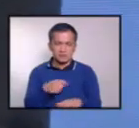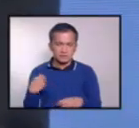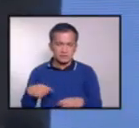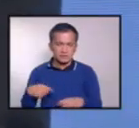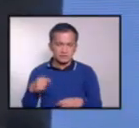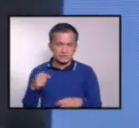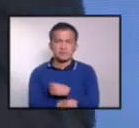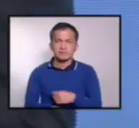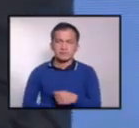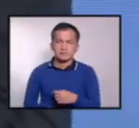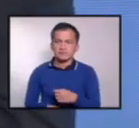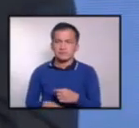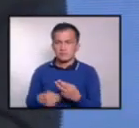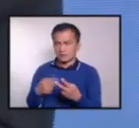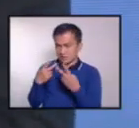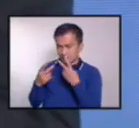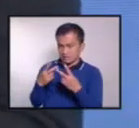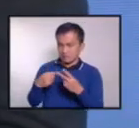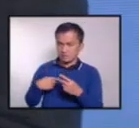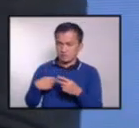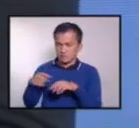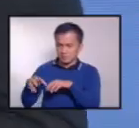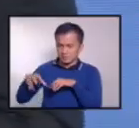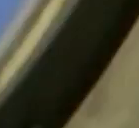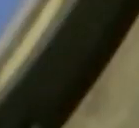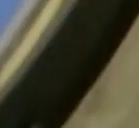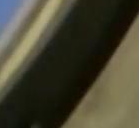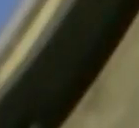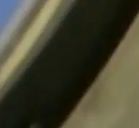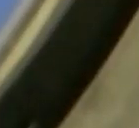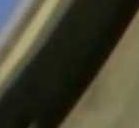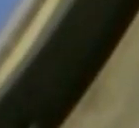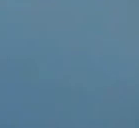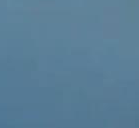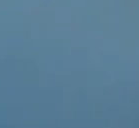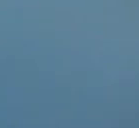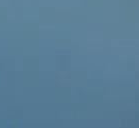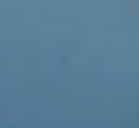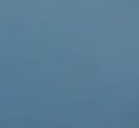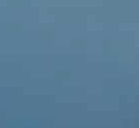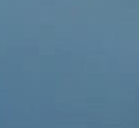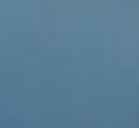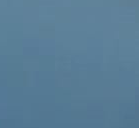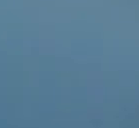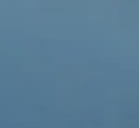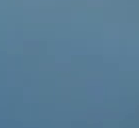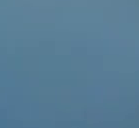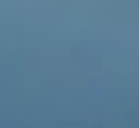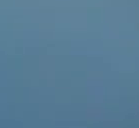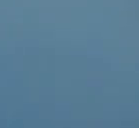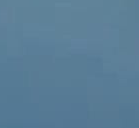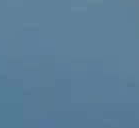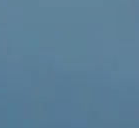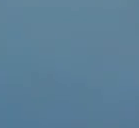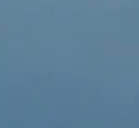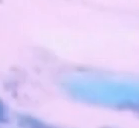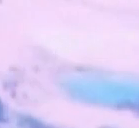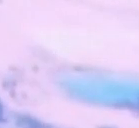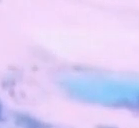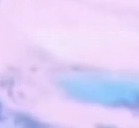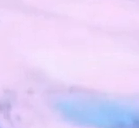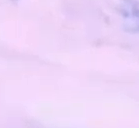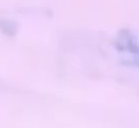ko kasi, kung meron kang isang kapitbahay na nangihimasok sa isang teritoryo, sa teritoryo mo,